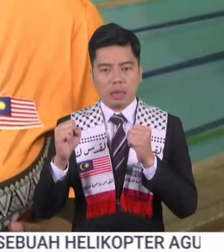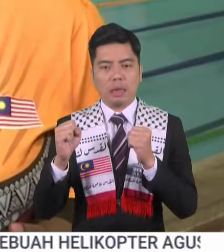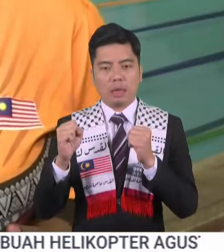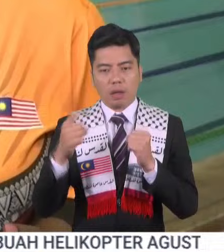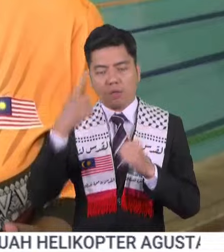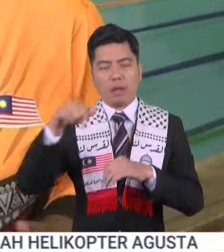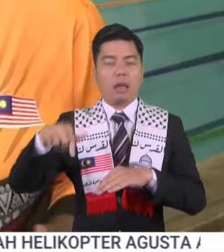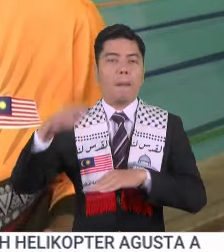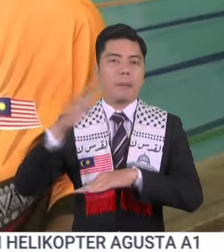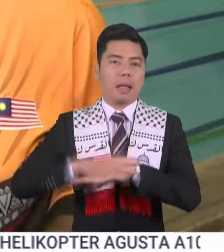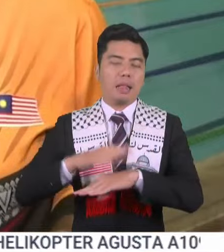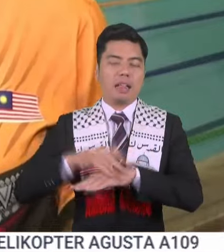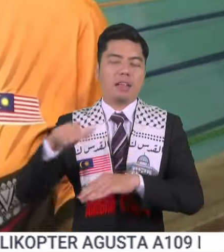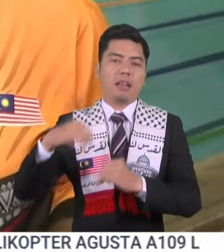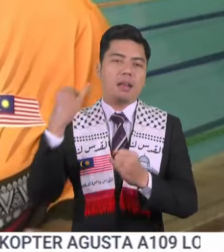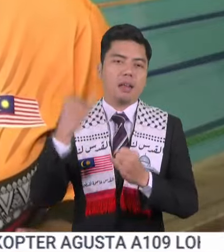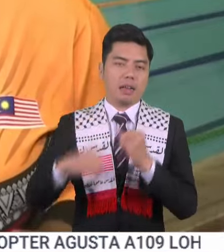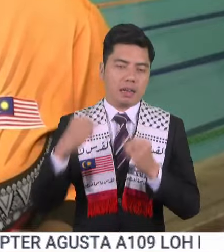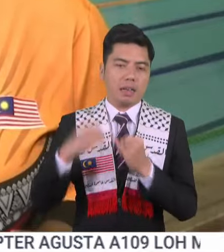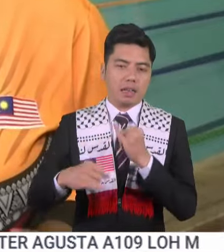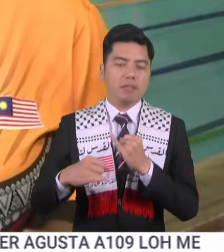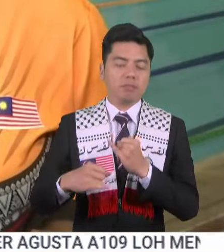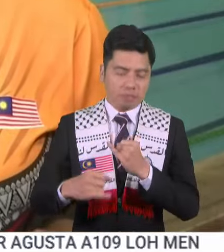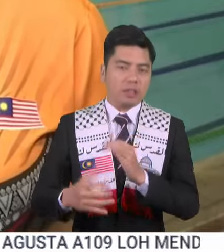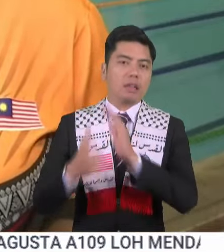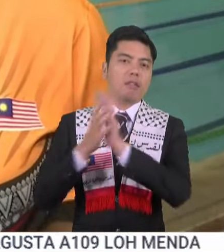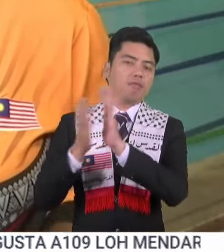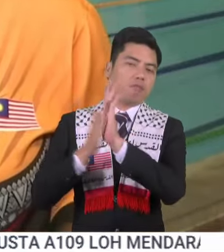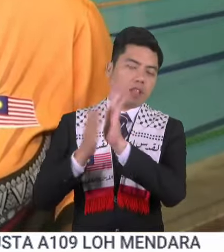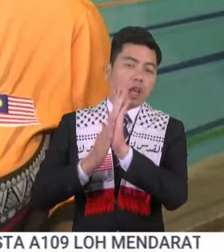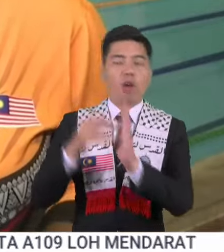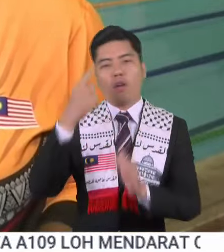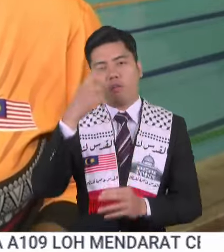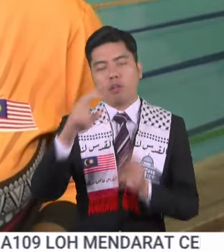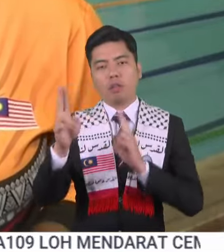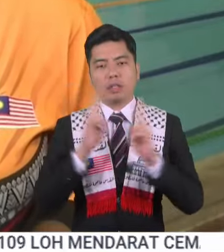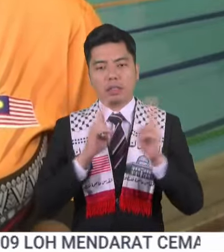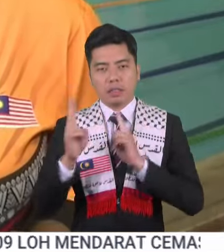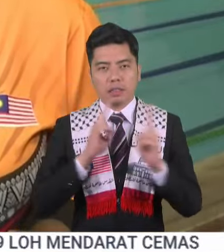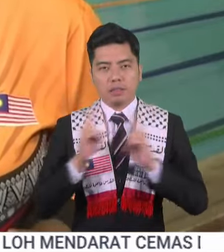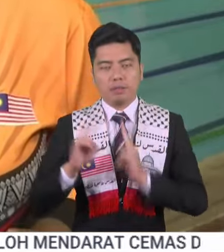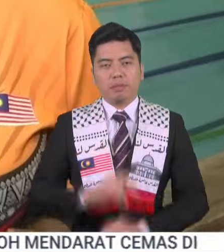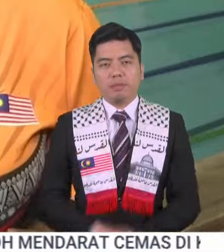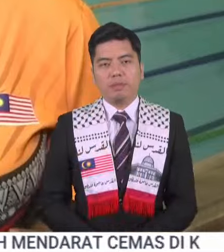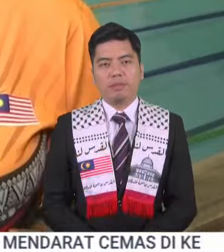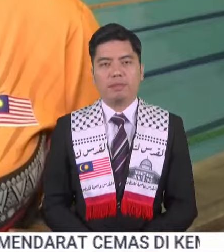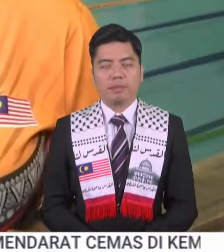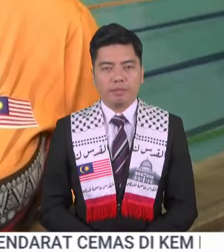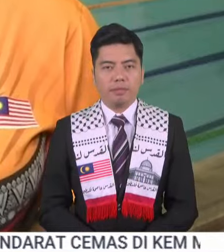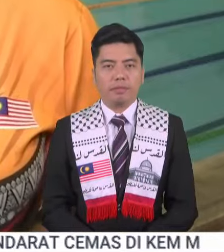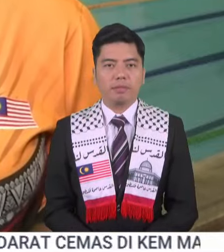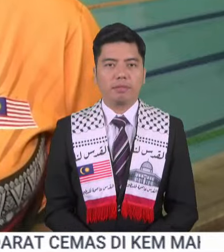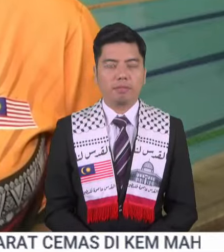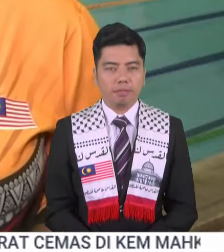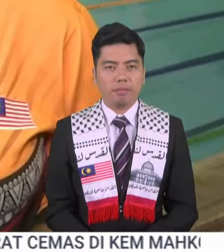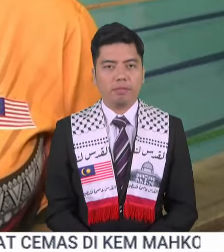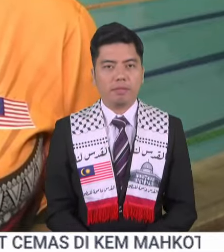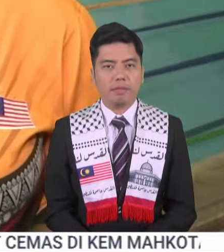di pentas convocation itu. Tahniah diucapkan kepada Fi Jing En. Dina Ramah, Indonesia, RTM.